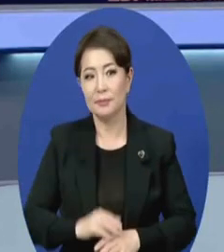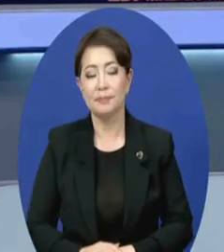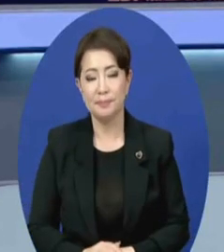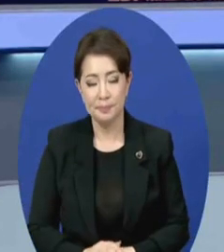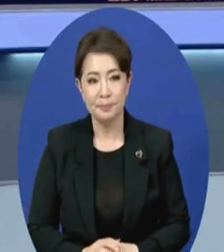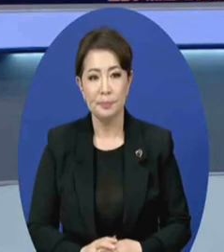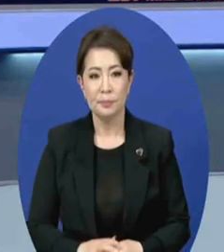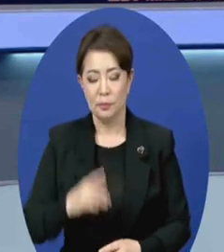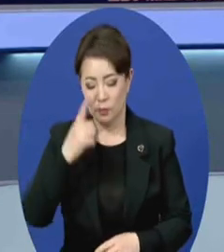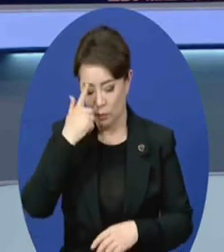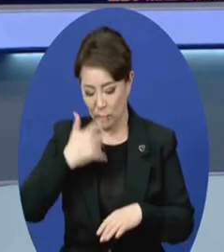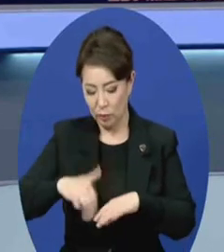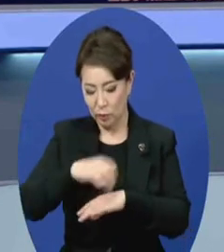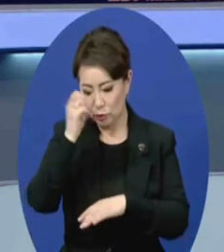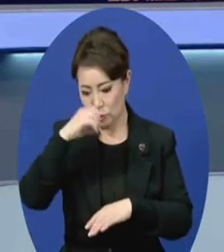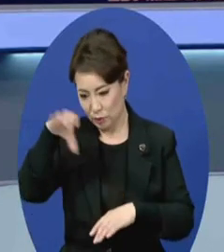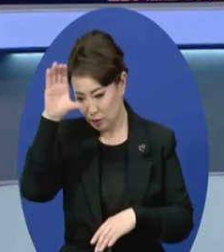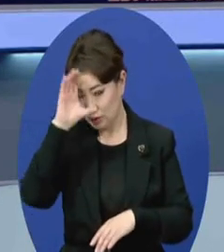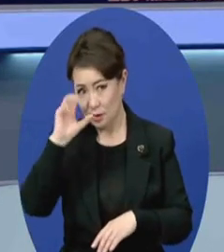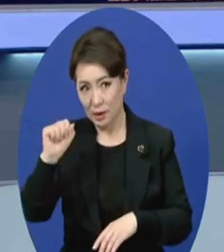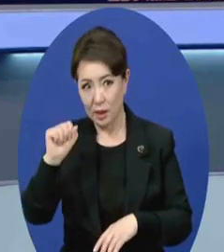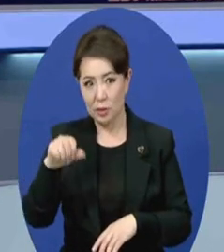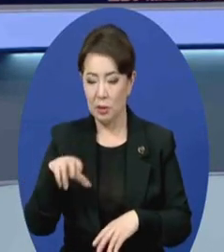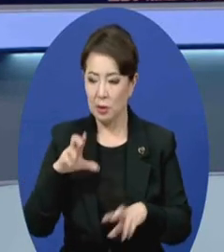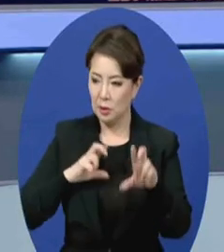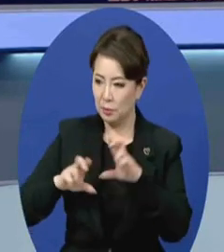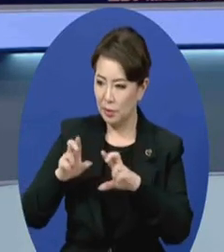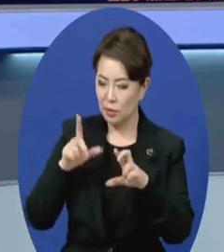За мөн Монгол Улсын ерөнхий сайдын хувьд бизнес эрхлэгчдийн итгэл дөнгөж сэргэж